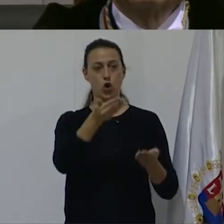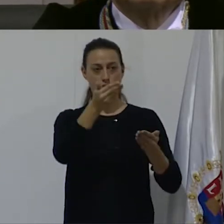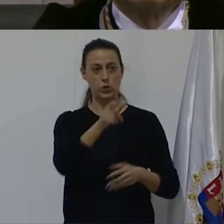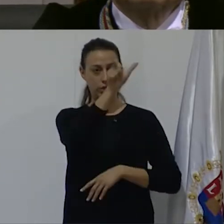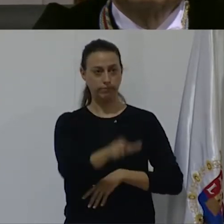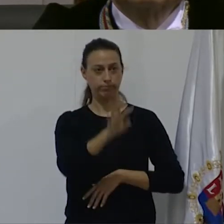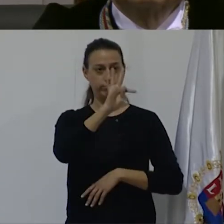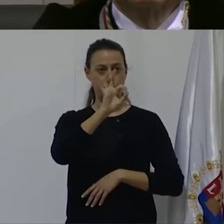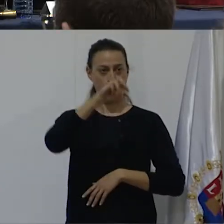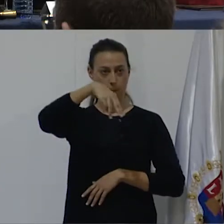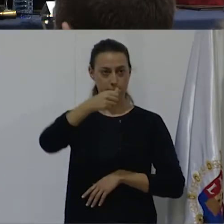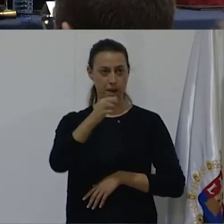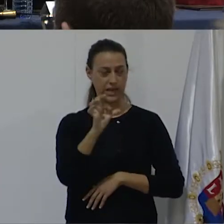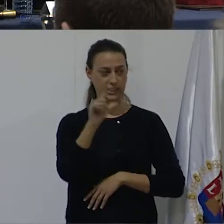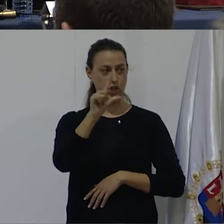Llorenç Serra.